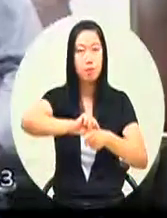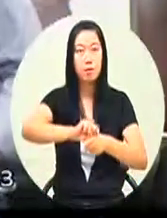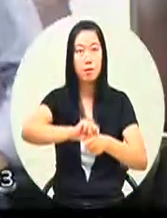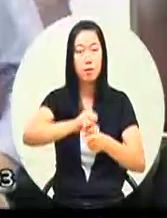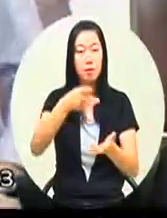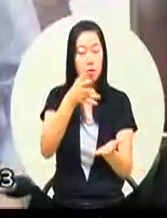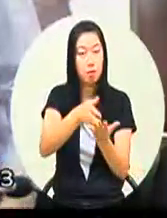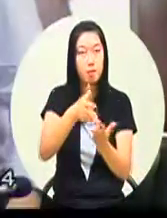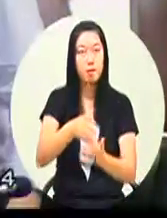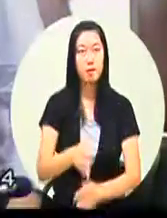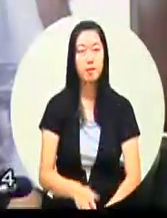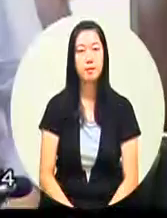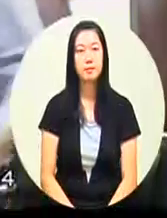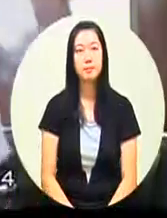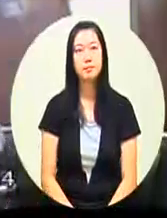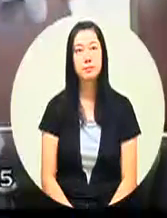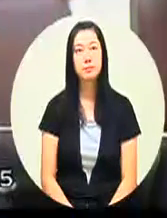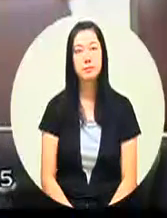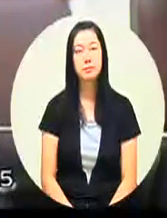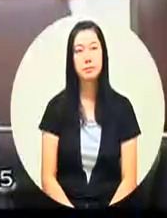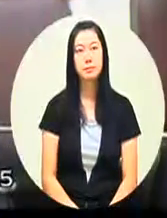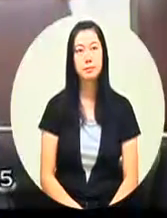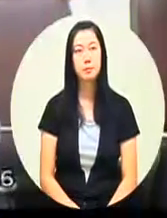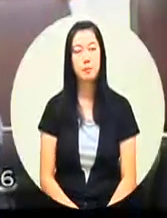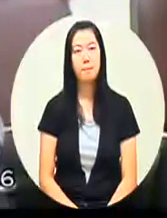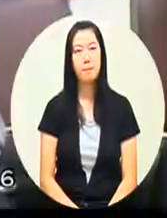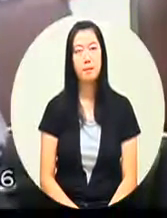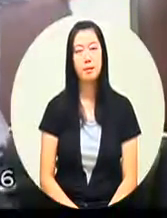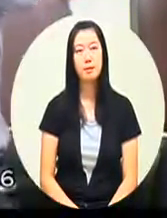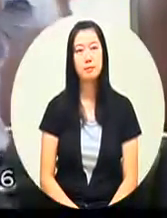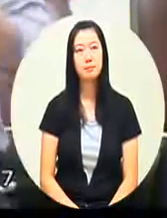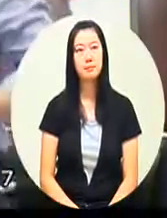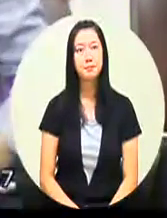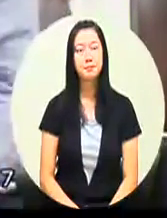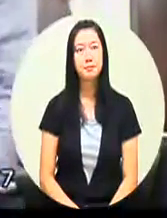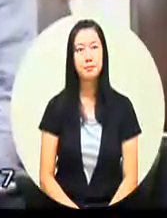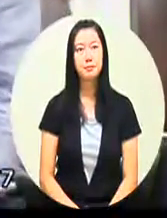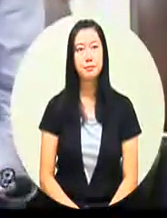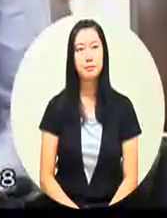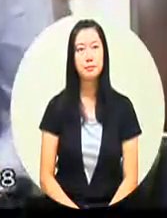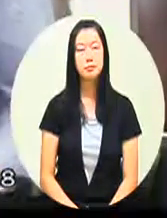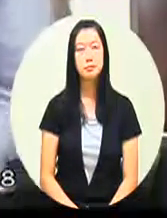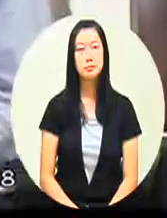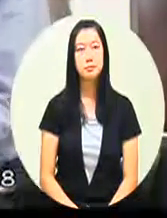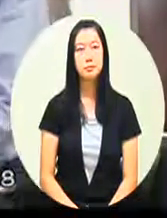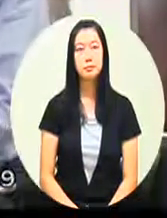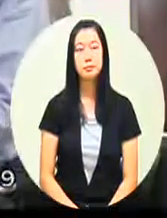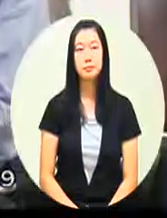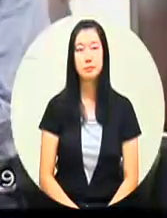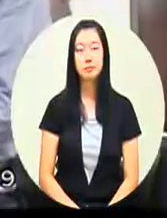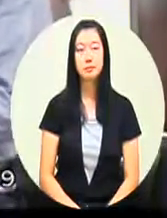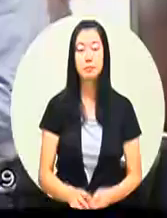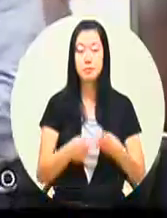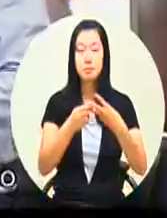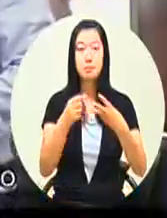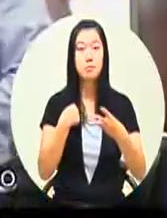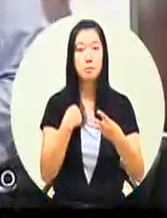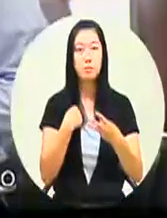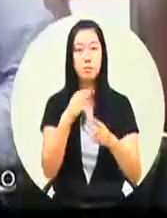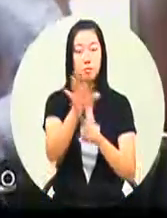谢。OK 啊，请坐。好，谢谢。啊，第三个部门哦，请问让农业局。